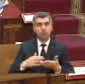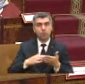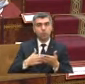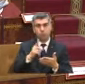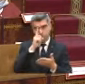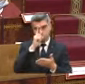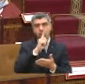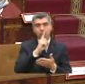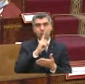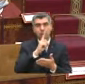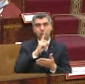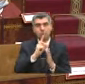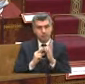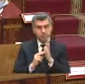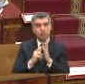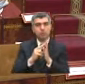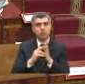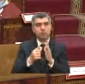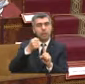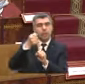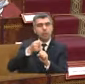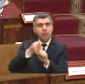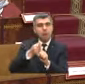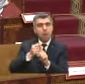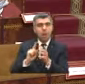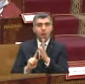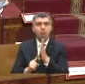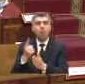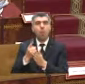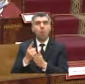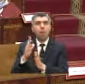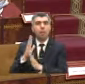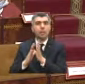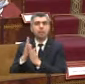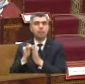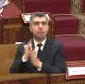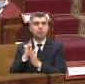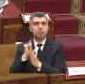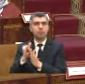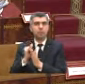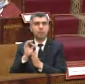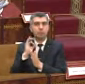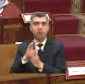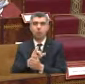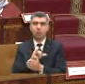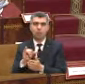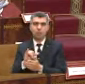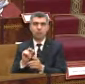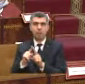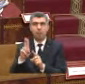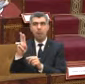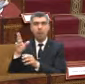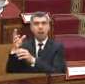الله سيكون ضمن الإنجازات التاريخية الكبرى التي تميز عهد صاحب جلالة الملك محمد السادس نصر